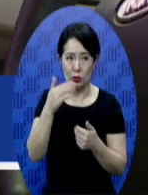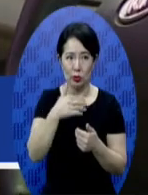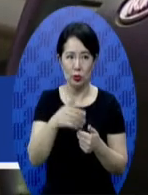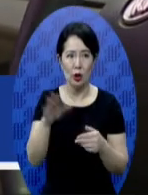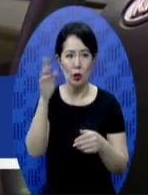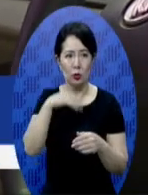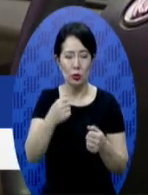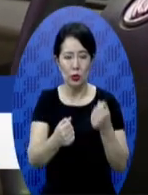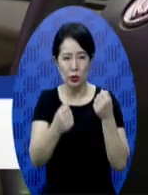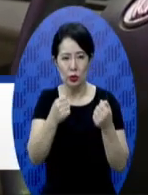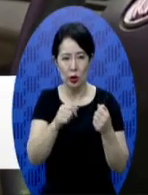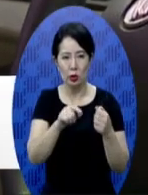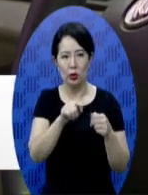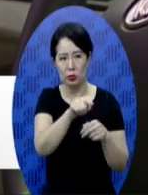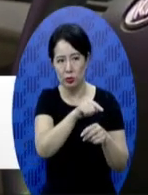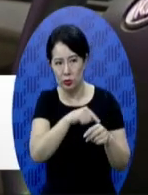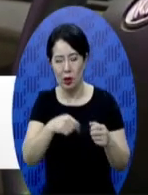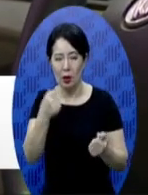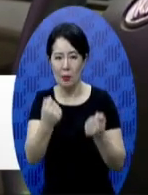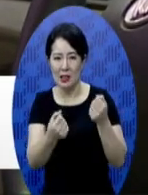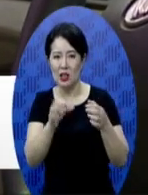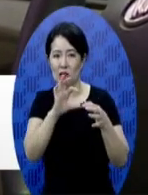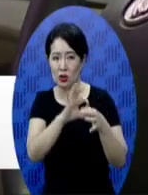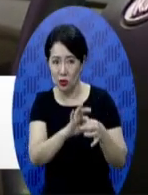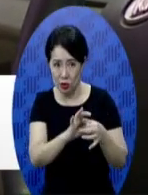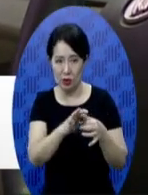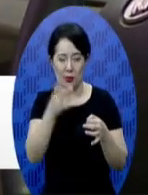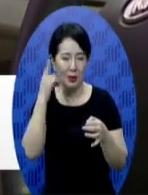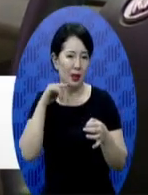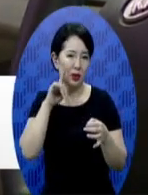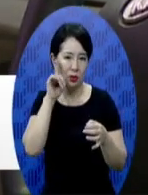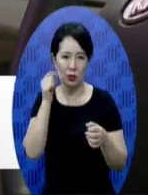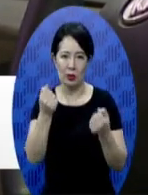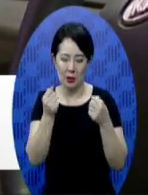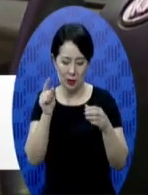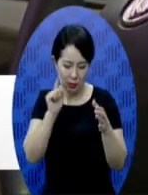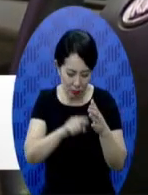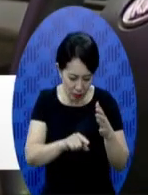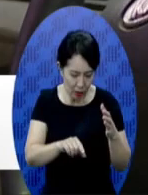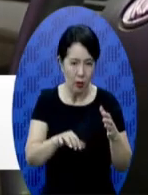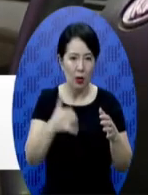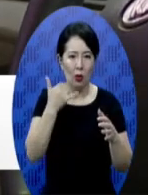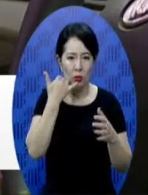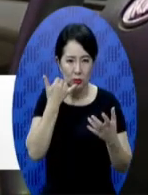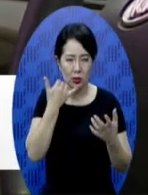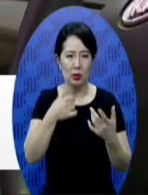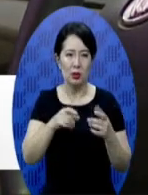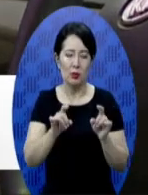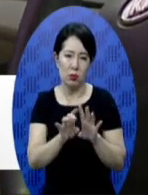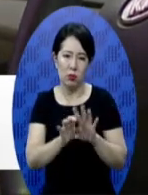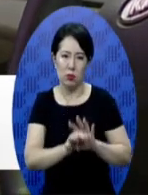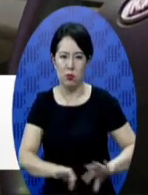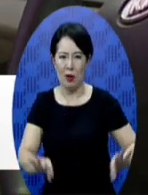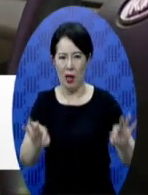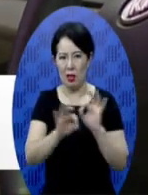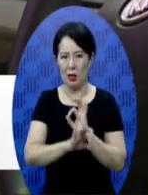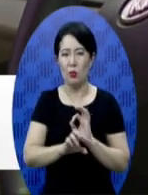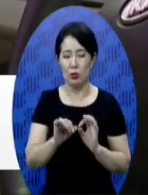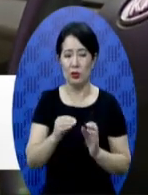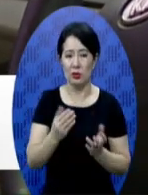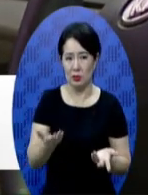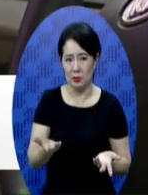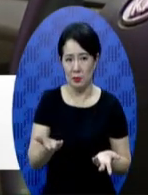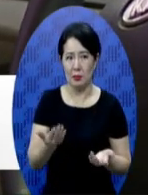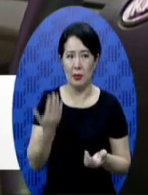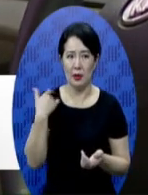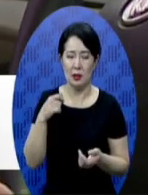жолоочийг үйлчилүүлжээд машинаа төгжээд маргааш нь өглөөд би одоо машинтаа орж ирэхэд утассан. Бусад эд зүйл маань алга болсон байсан.